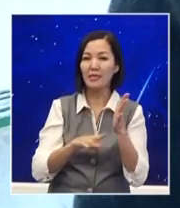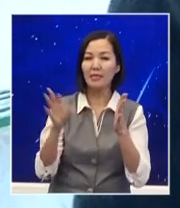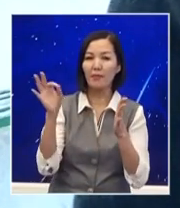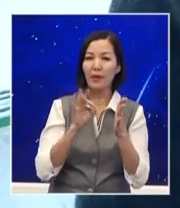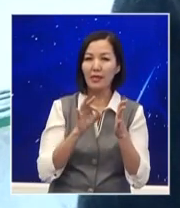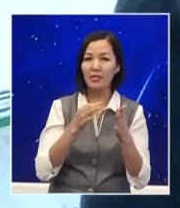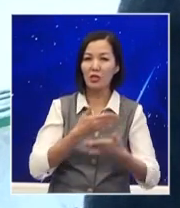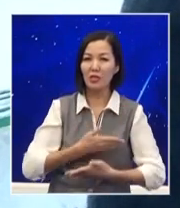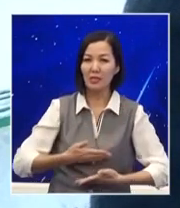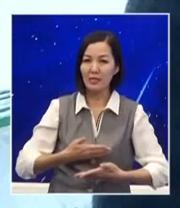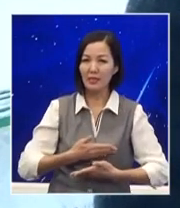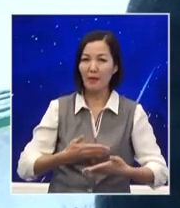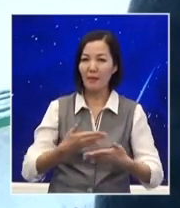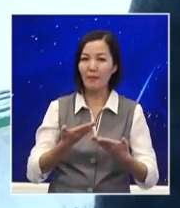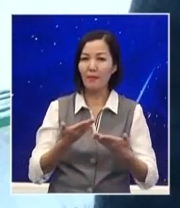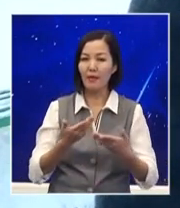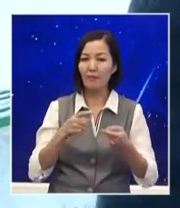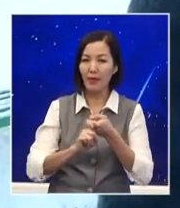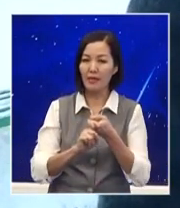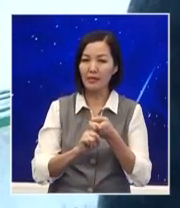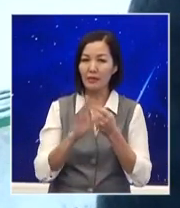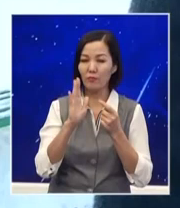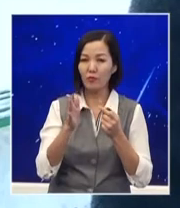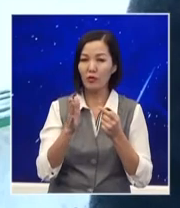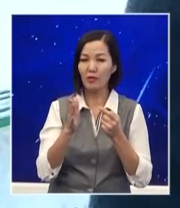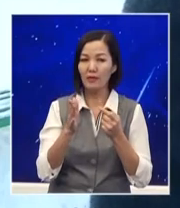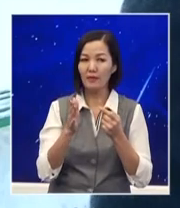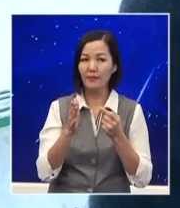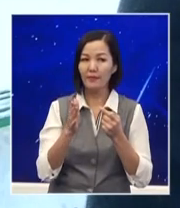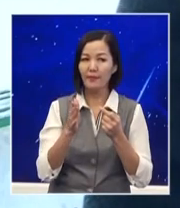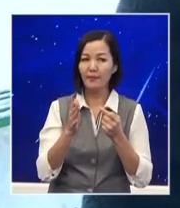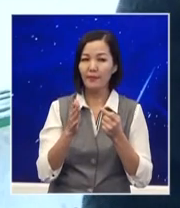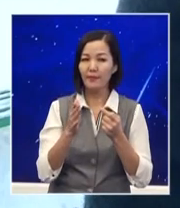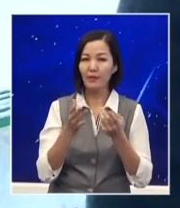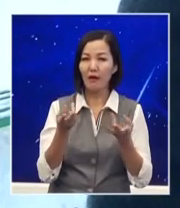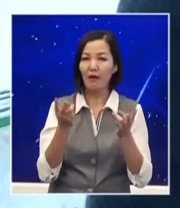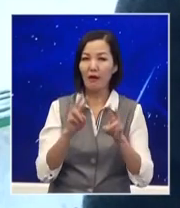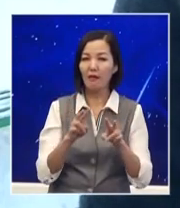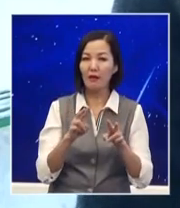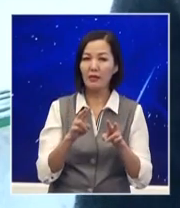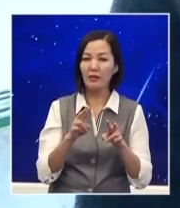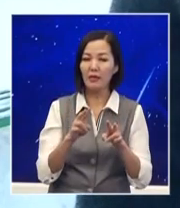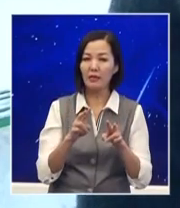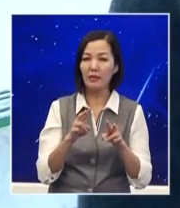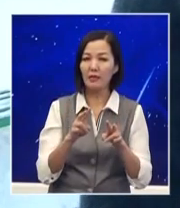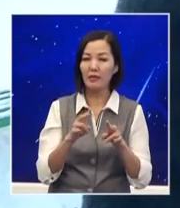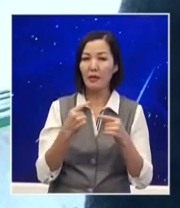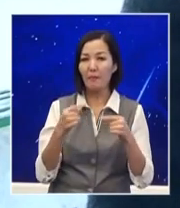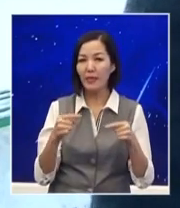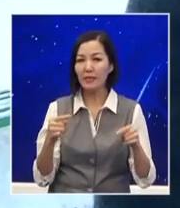дейін, 78-80%-ға дейін жыныстық жол арқылы жұқтырған адамдар, парентеральды жолмен